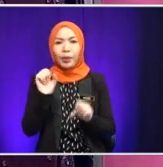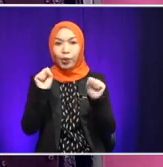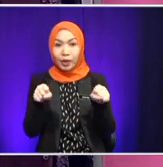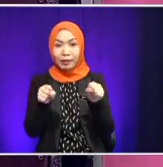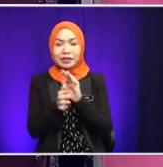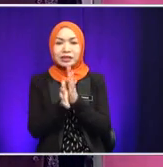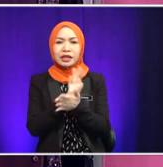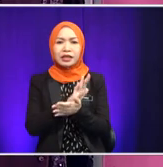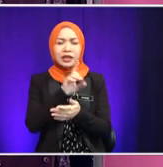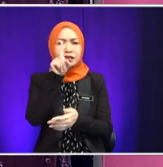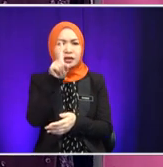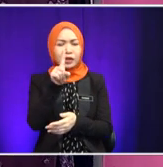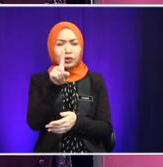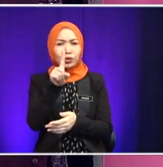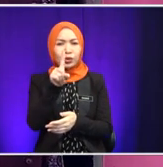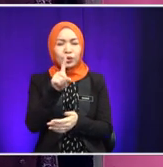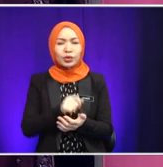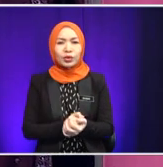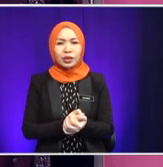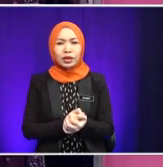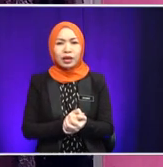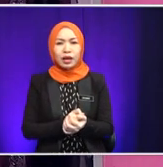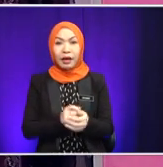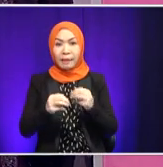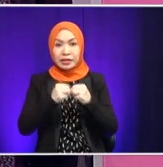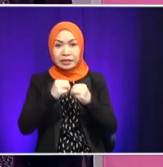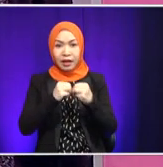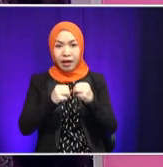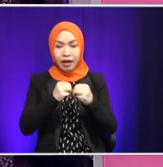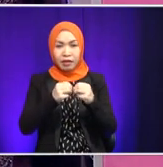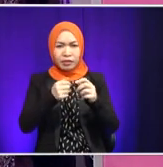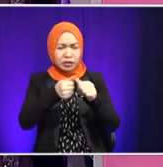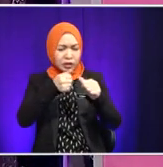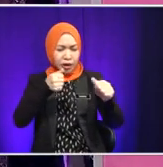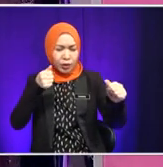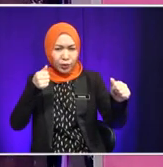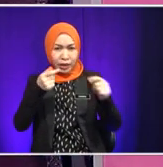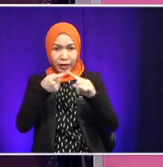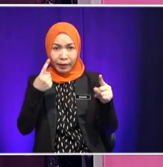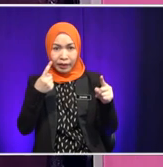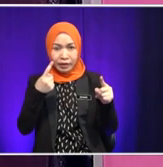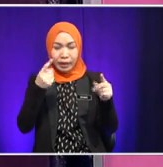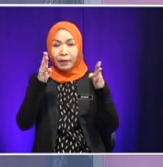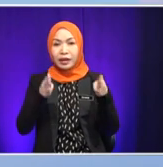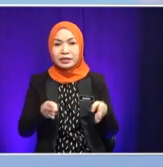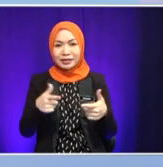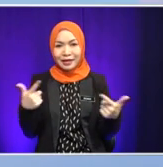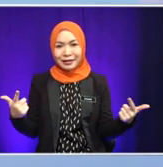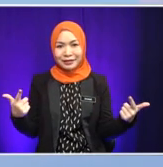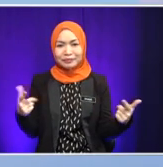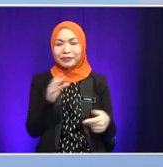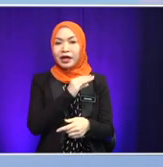perbedaan diantara semua kaum Oke seterusnya dari sisi globalisasi dengan adanya dengan media sosial yang